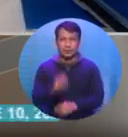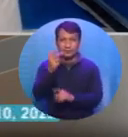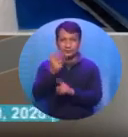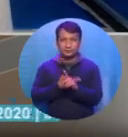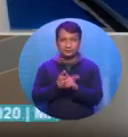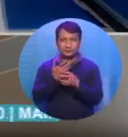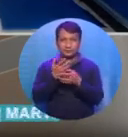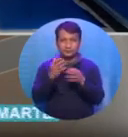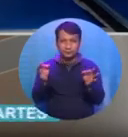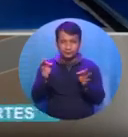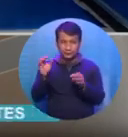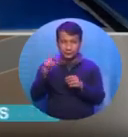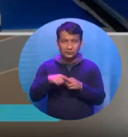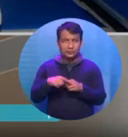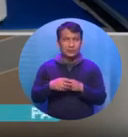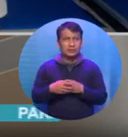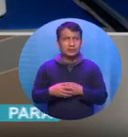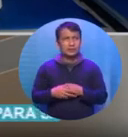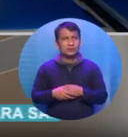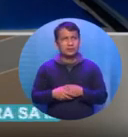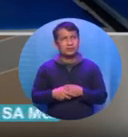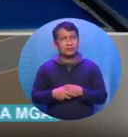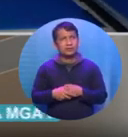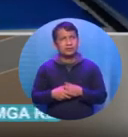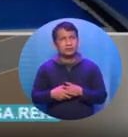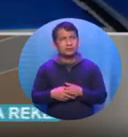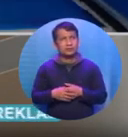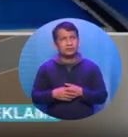free subscription. Sir.